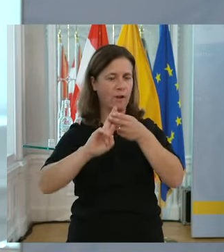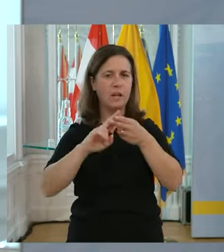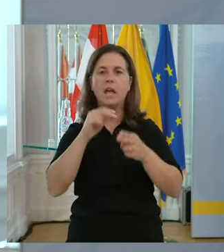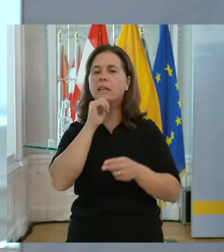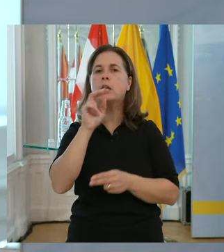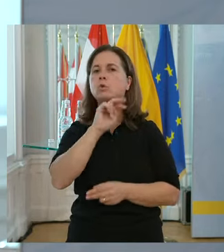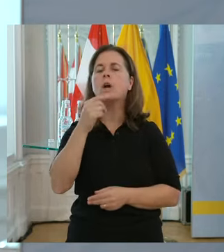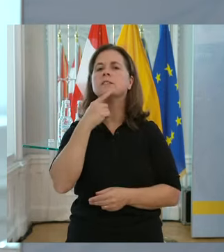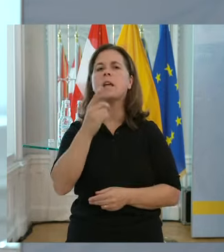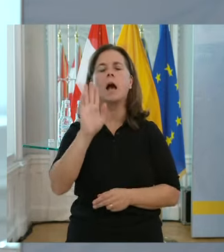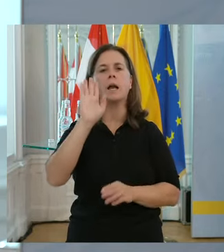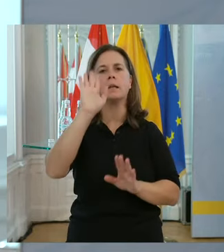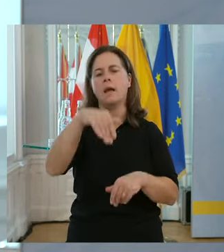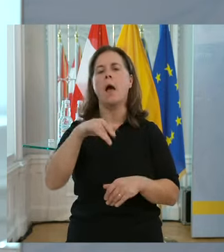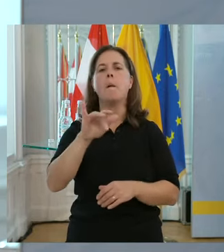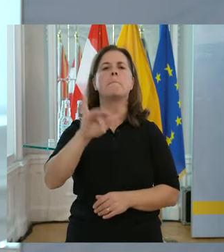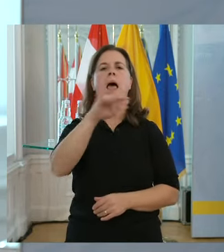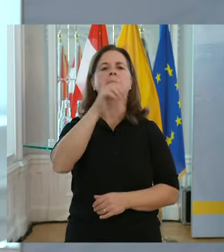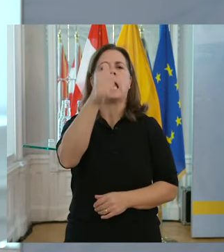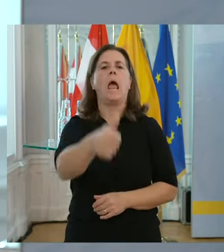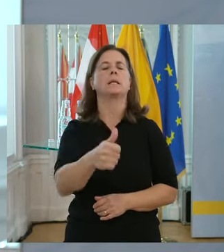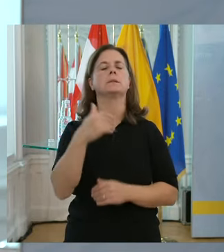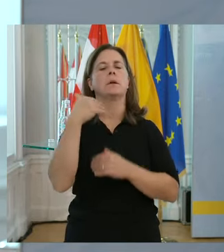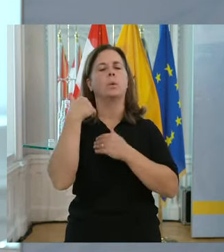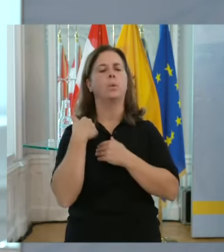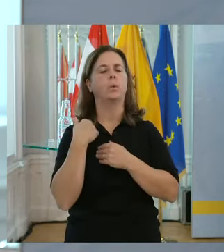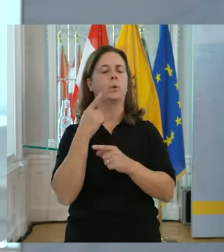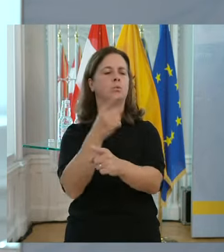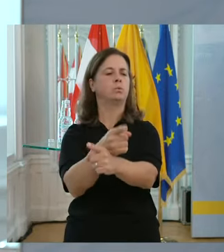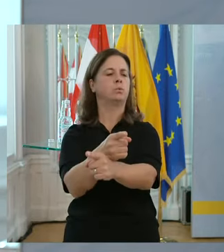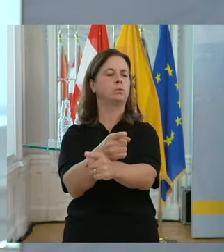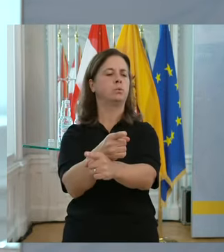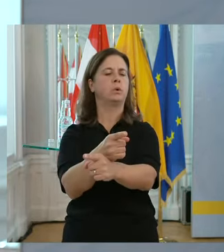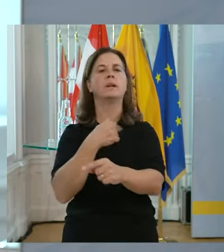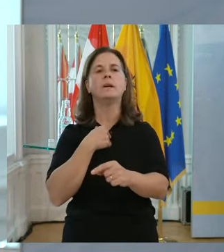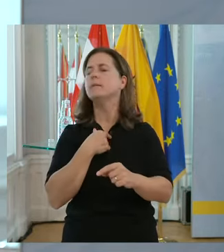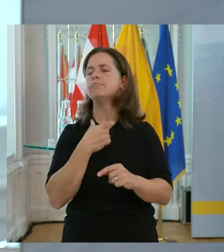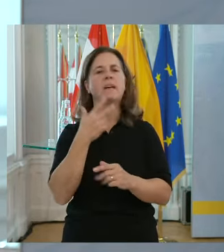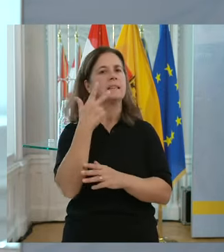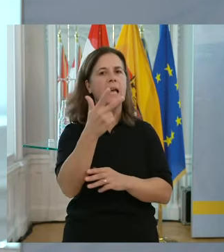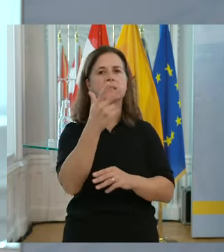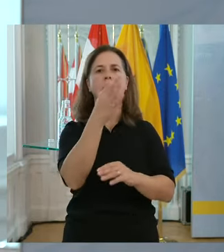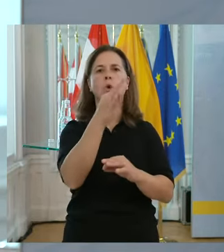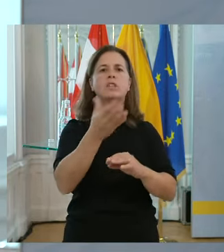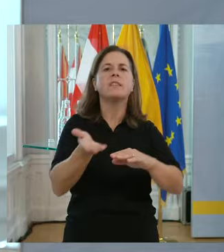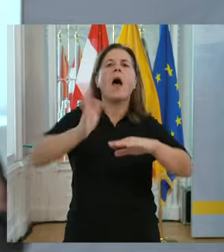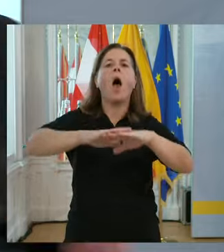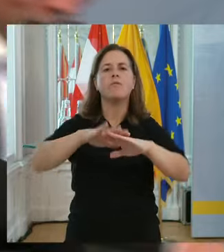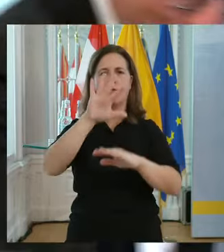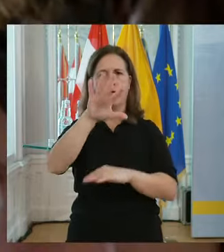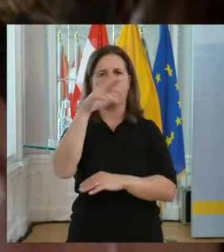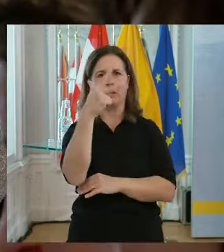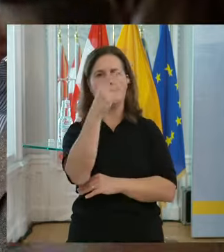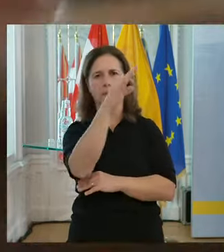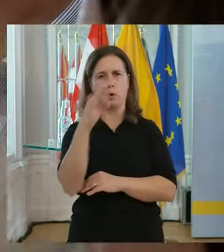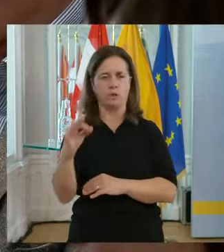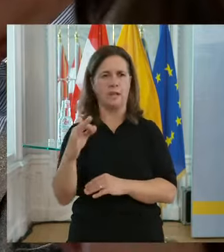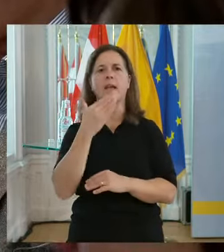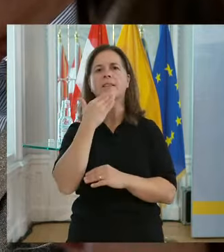sagen, wir sind weiterhin Platz 1 in Österreich, sondern wir haben die 30% auf 35% ausgeweitet. Danke vielmals.